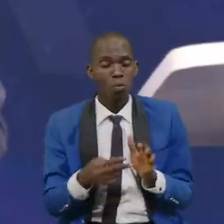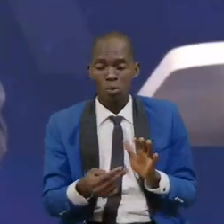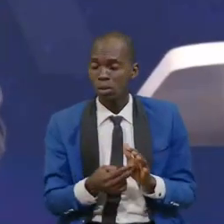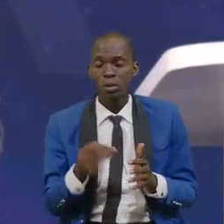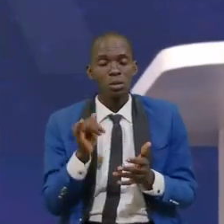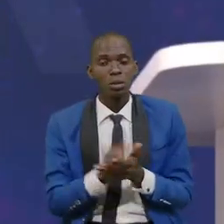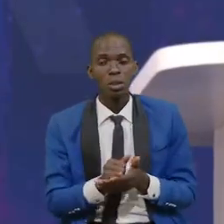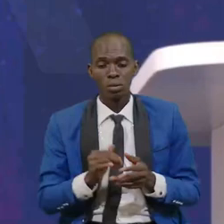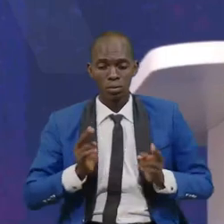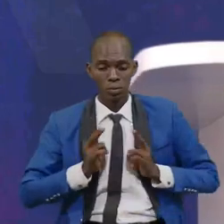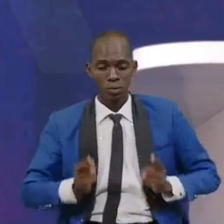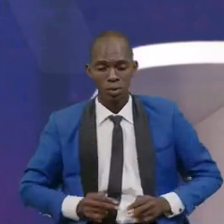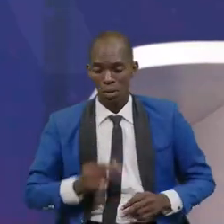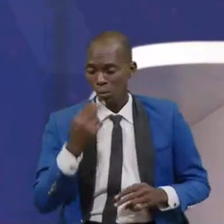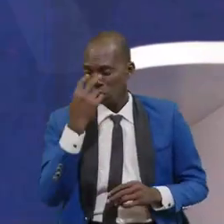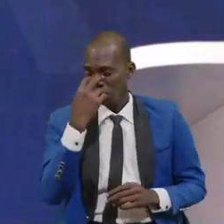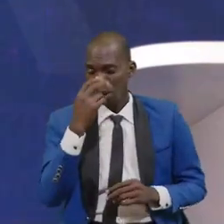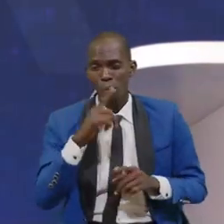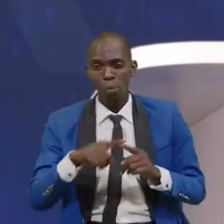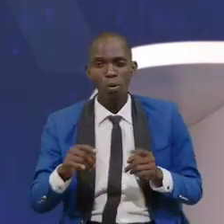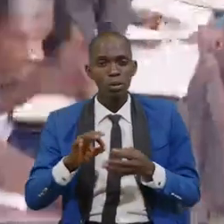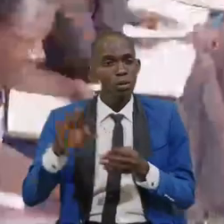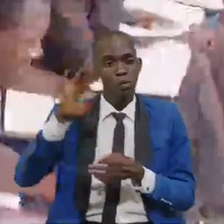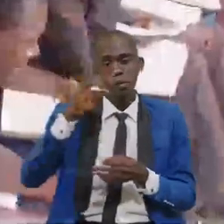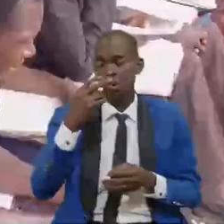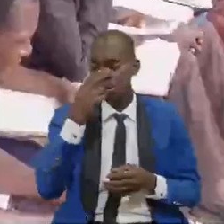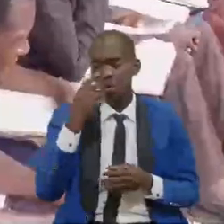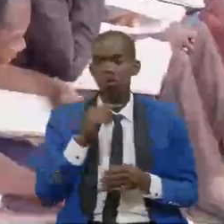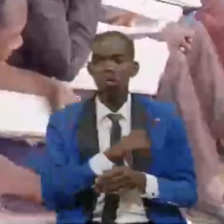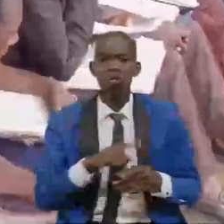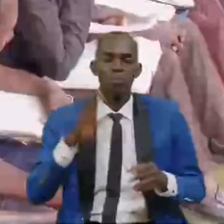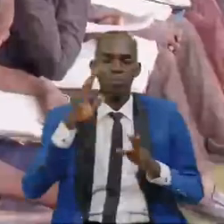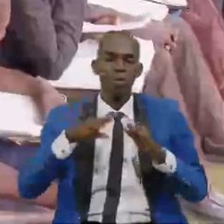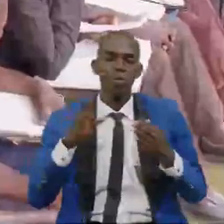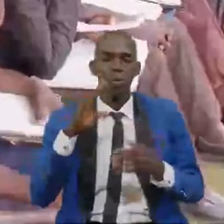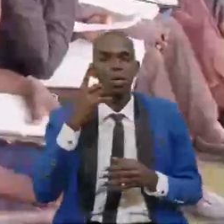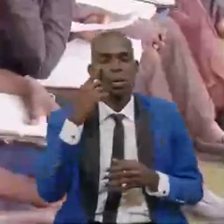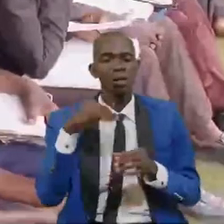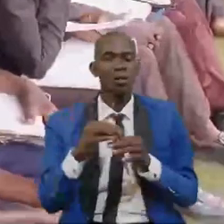parle pas seulement de l'aveuglement physique. Le Seigneur va ouvrir tes yeux.